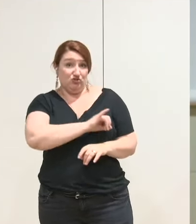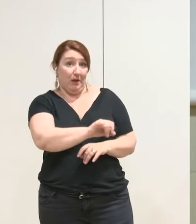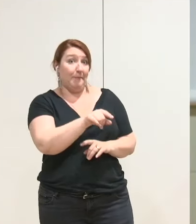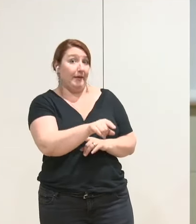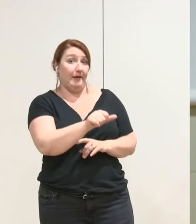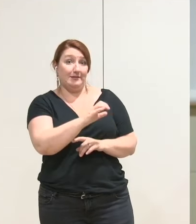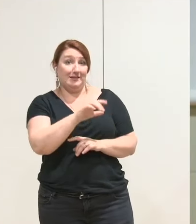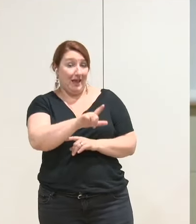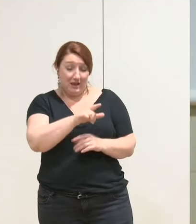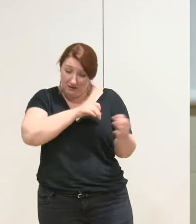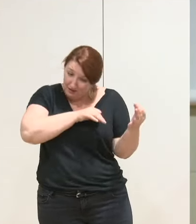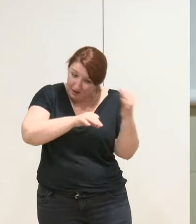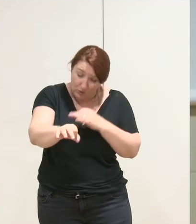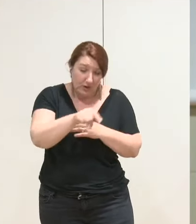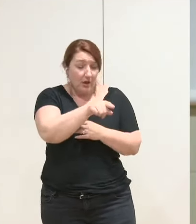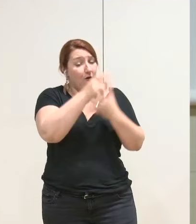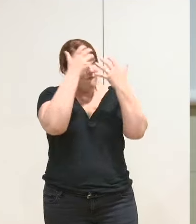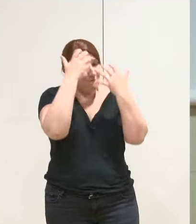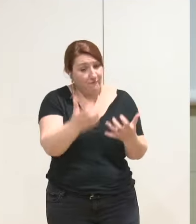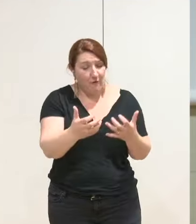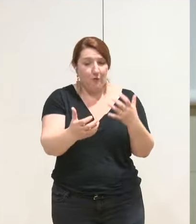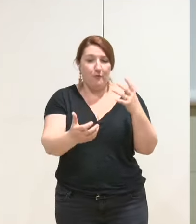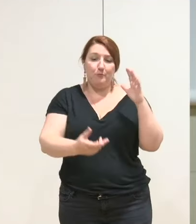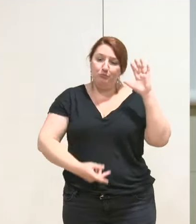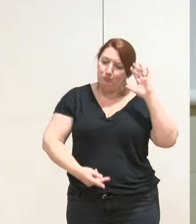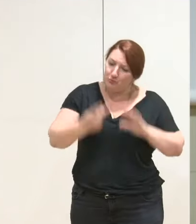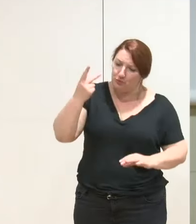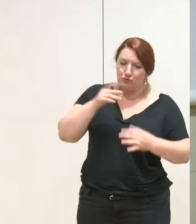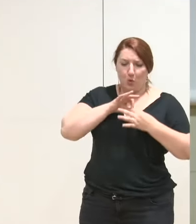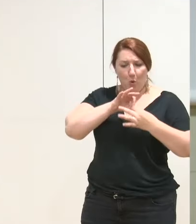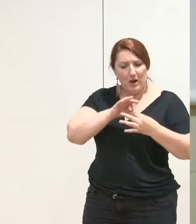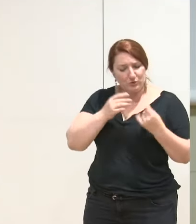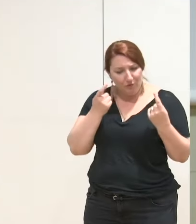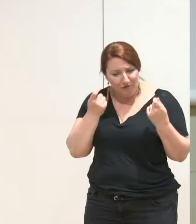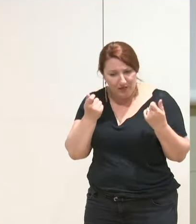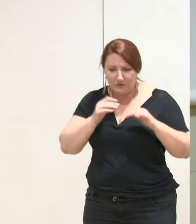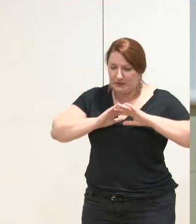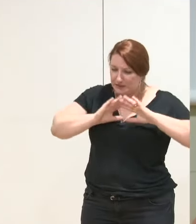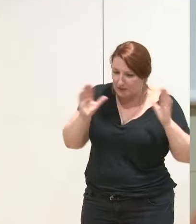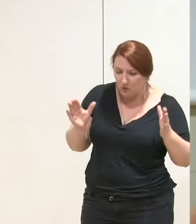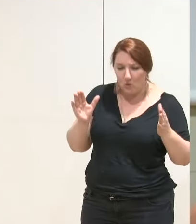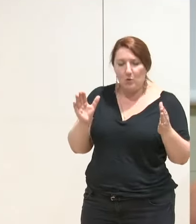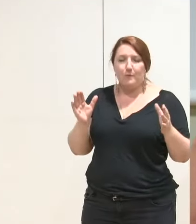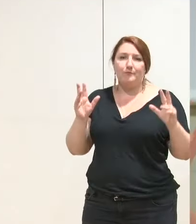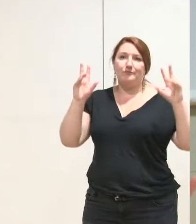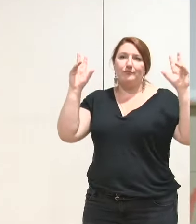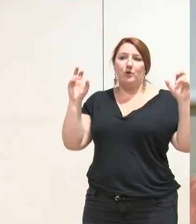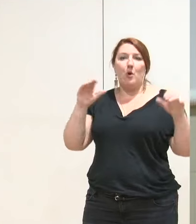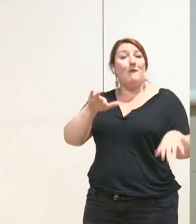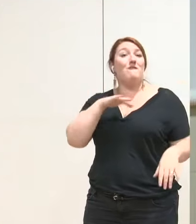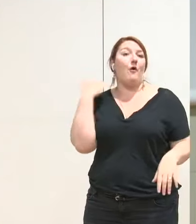elles elle a toujours souhaité cette association être plutôt dans une relation financière avec la ville où il était question on va dire d'un